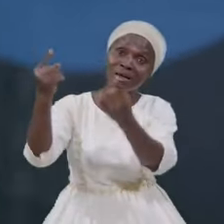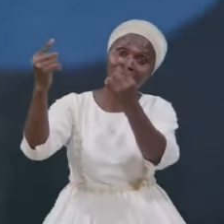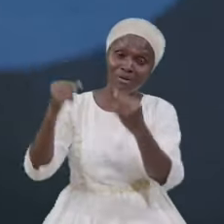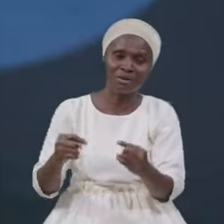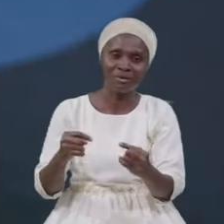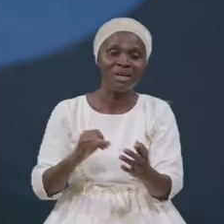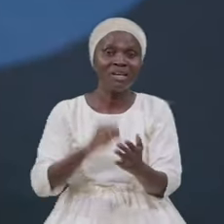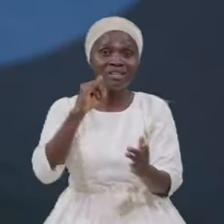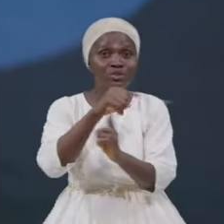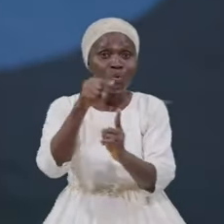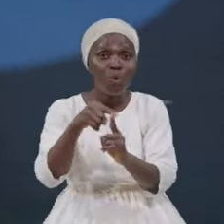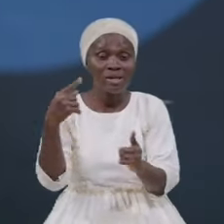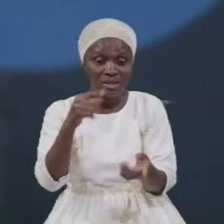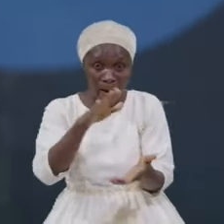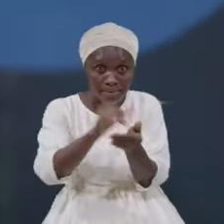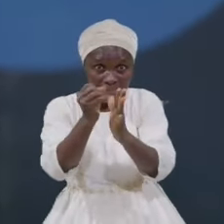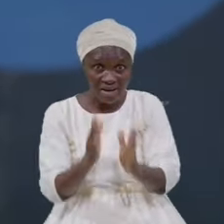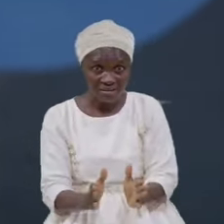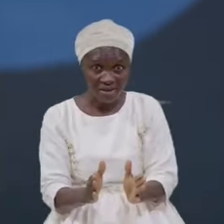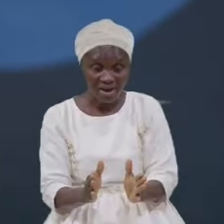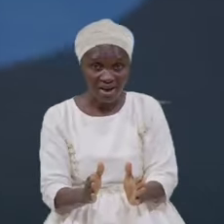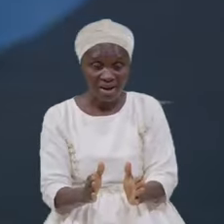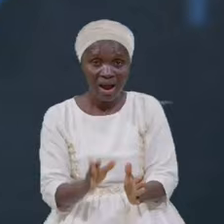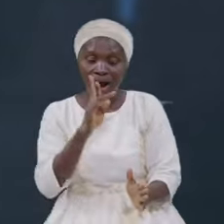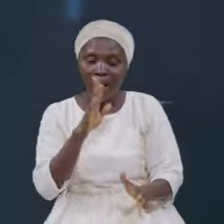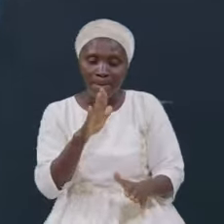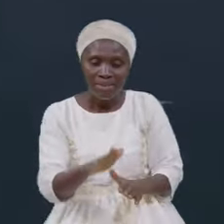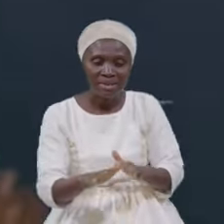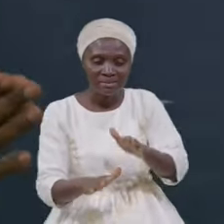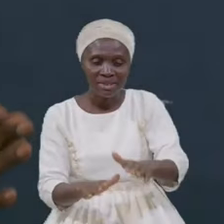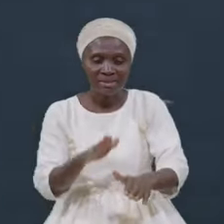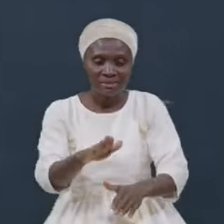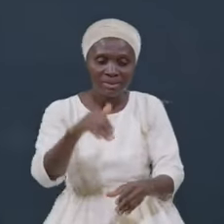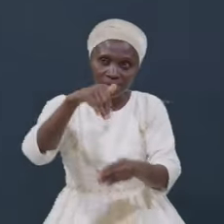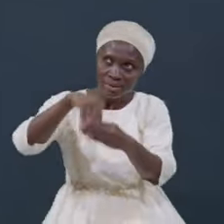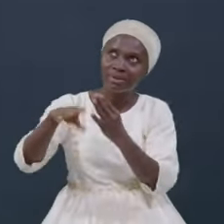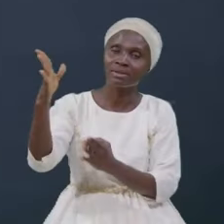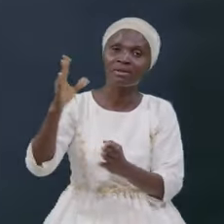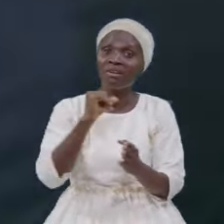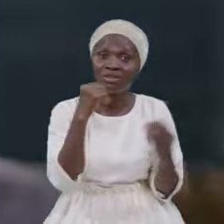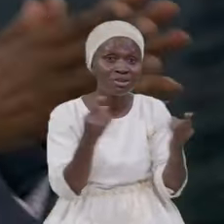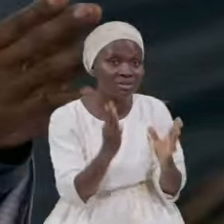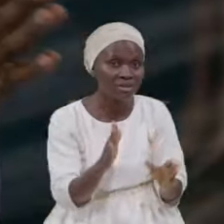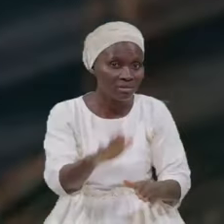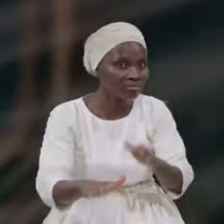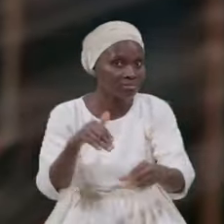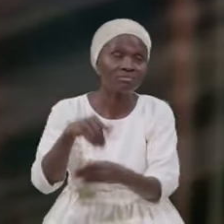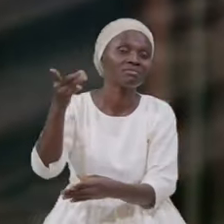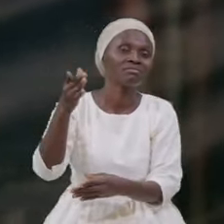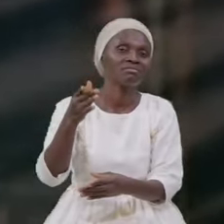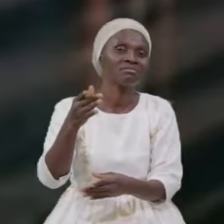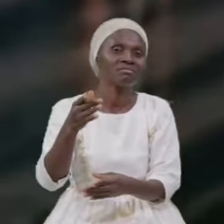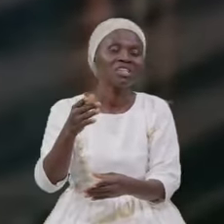marcheront. Pas quand les pécheurs marcheront. Ils ne marcheront pas. Ils ne pourront pas entrer. Pas quand les rétrogrades marcheront pour